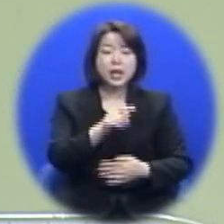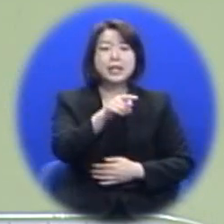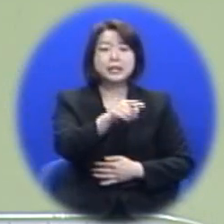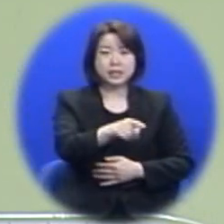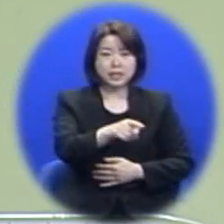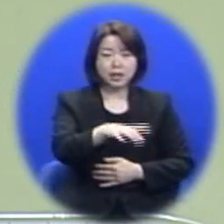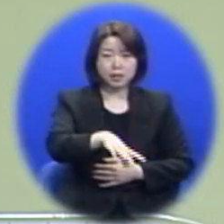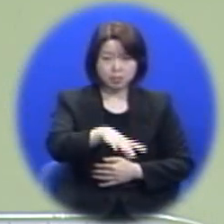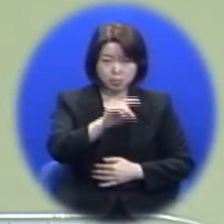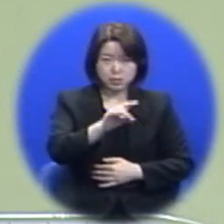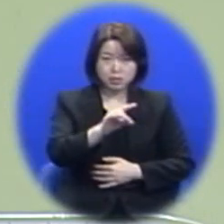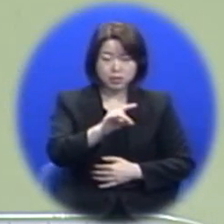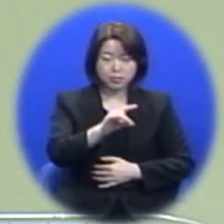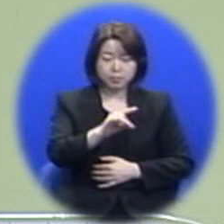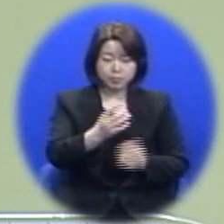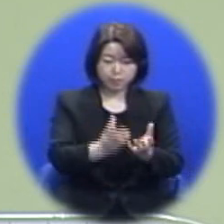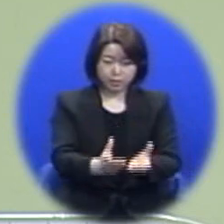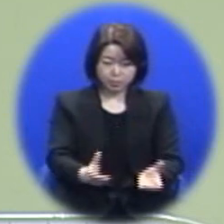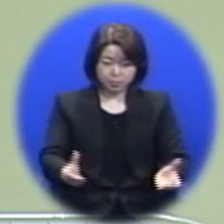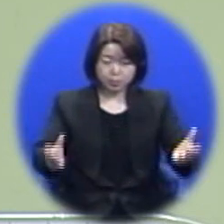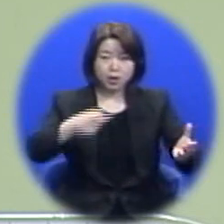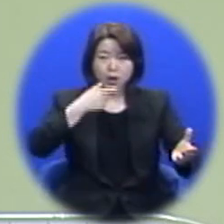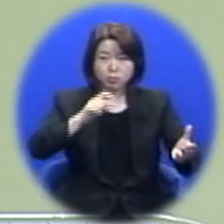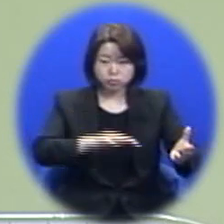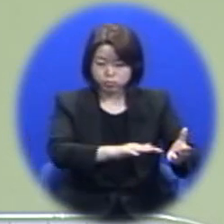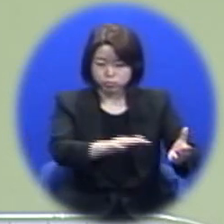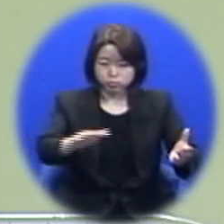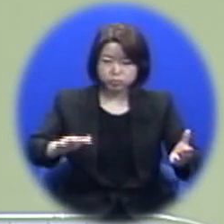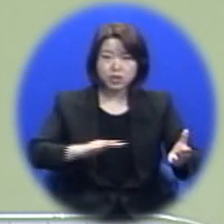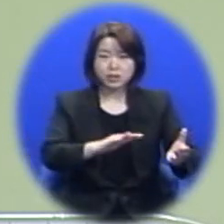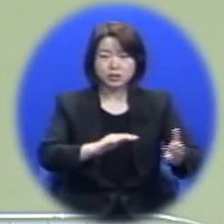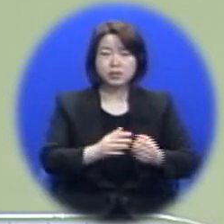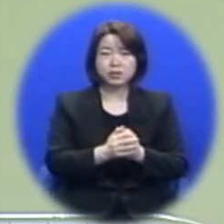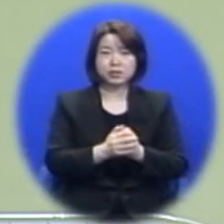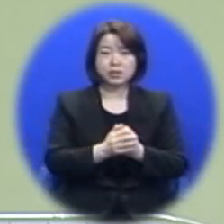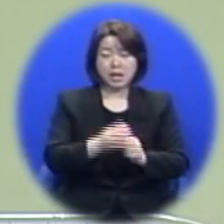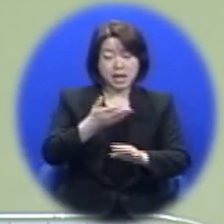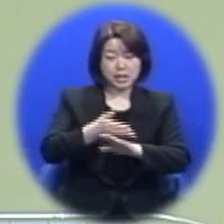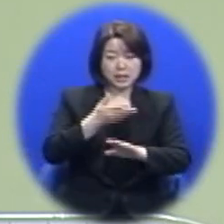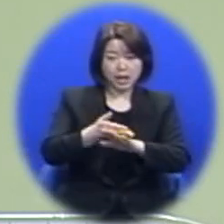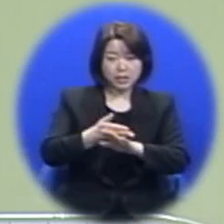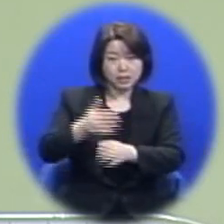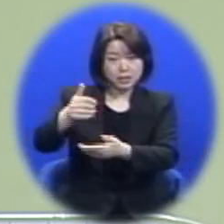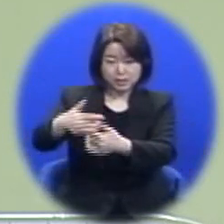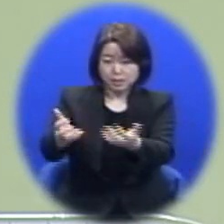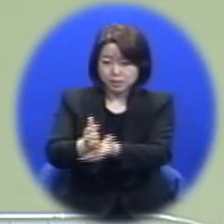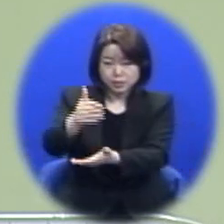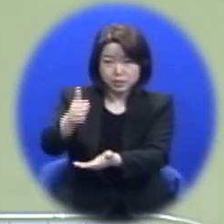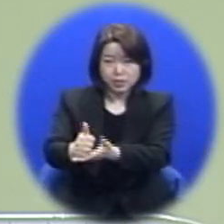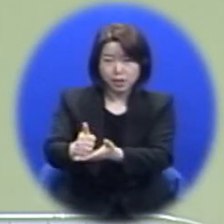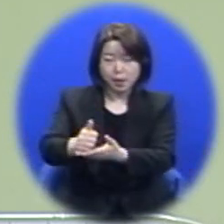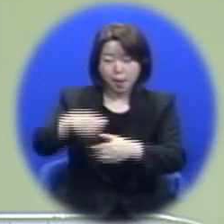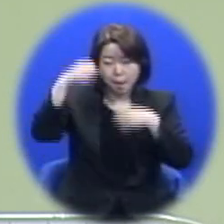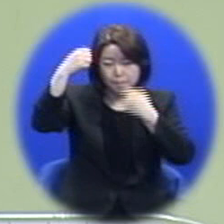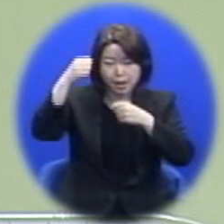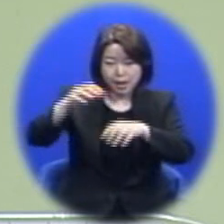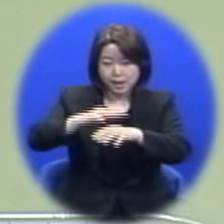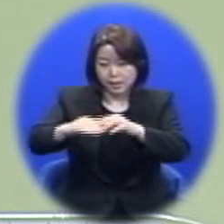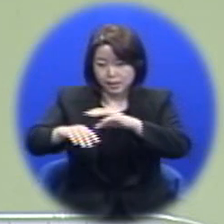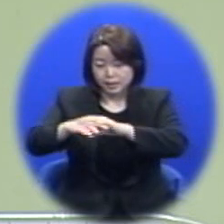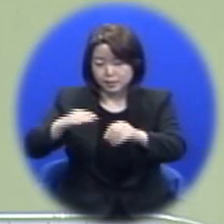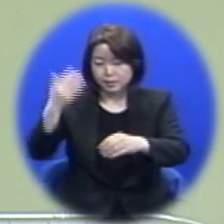세숫대야에 물을 담아 다가 그 다른 지도자들의 발을 씻어 주는 일을 먼저